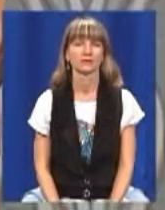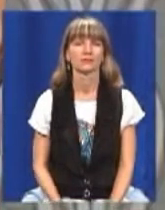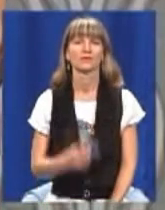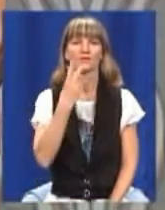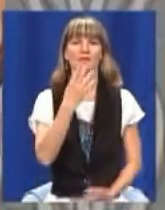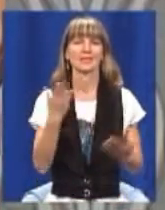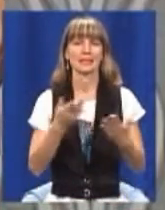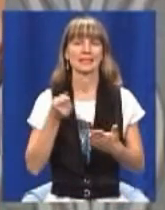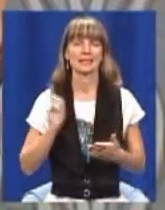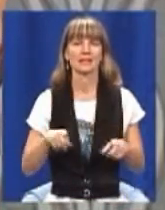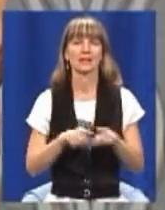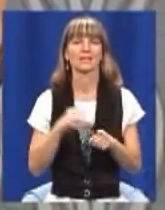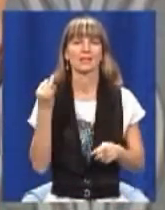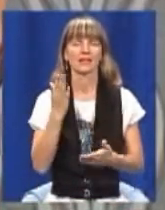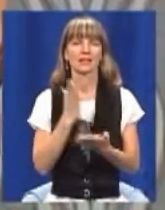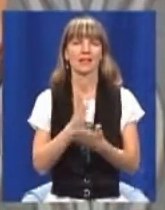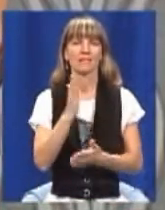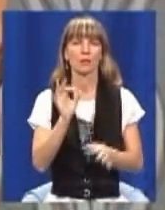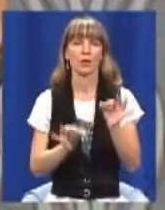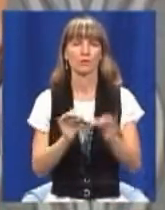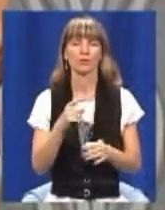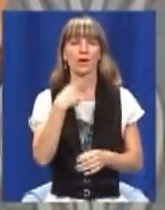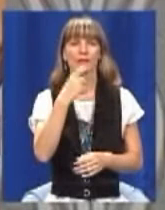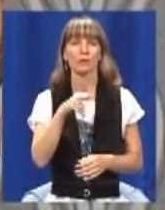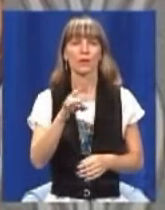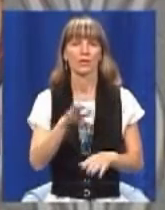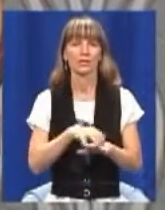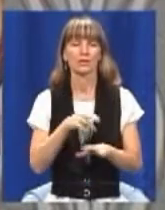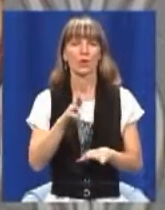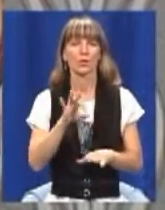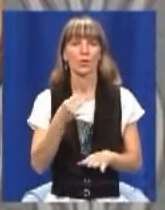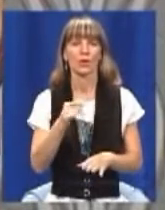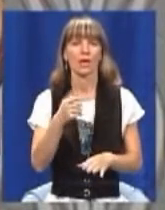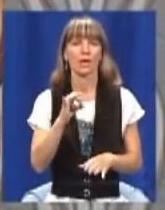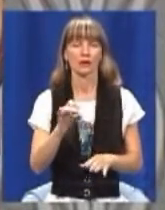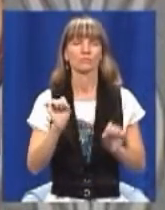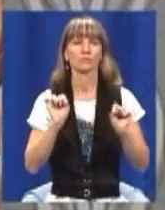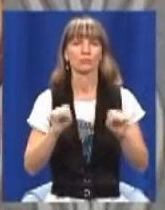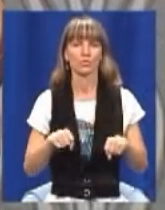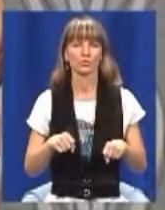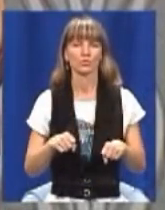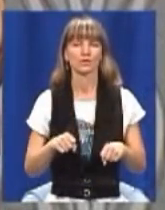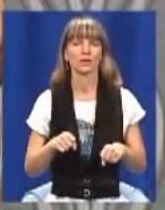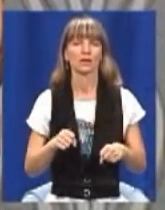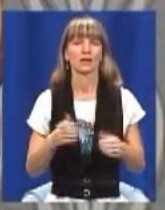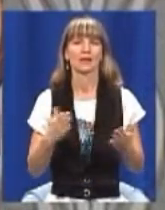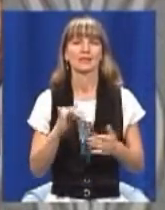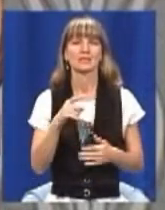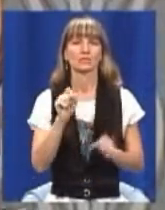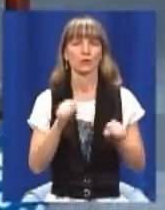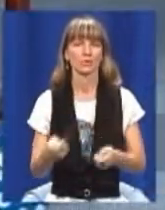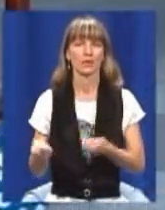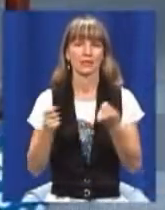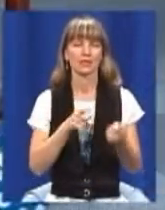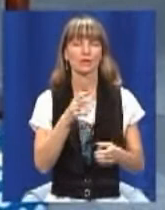Бачиш, які от дійсно такі цікавості є в природі, тому що ми казали про кицьку тойгер, яка може, чи орієнтальна, я вже навіть не пам'ятаю, яка з них може принести